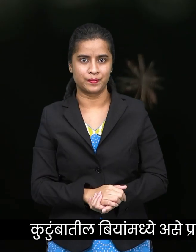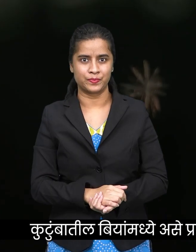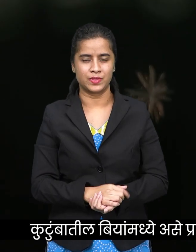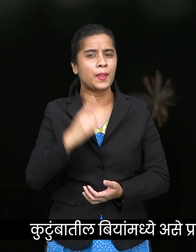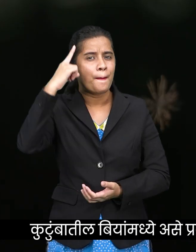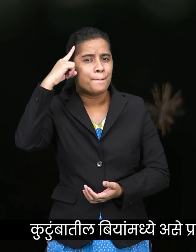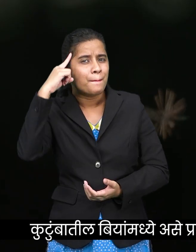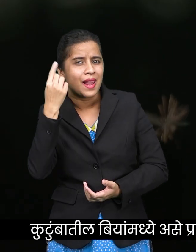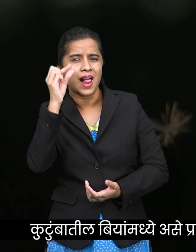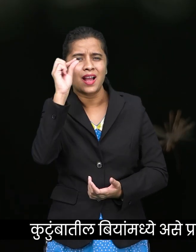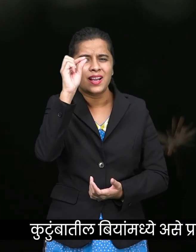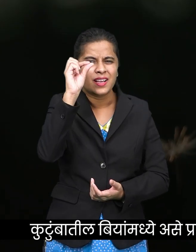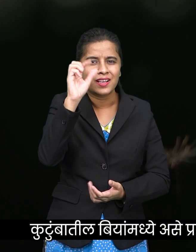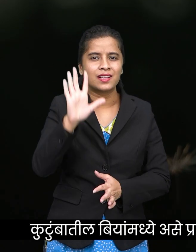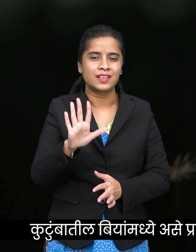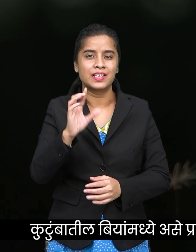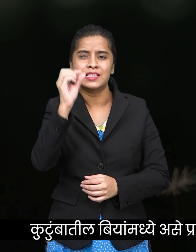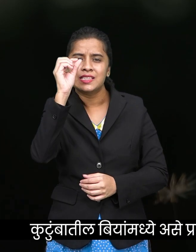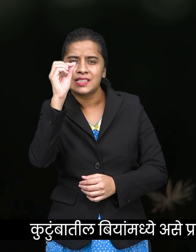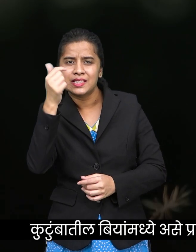मोहरी आणि वाटाणा.